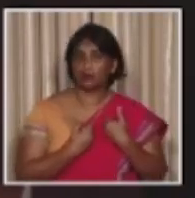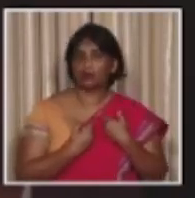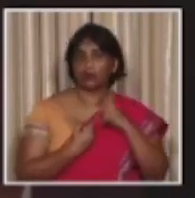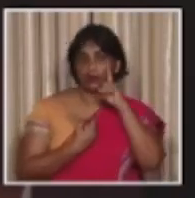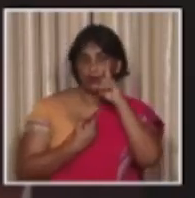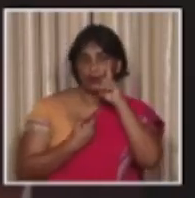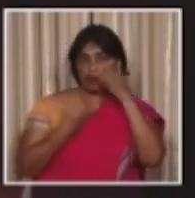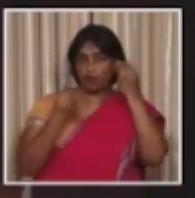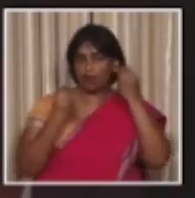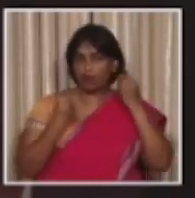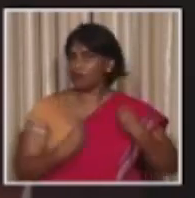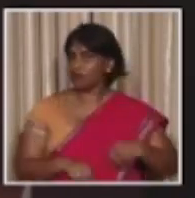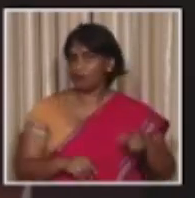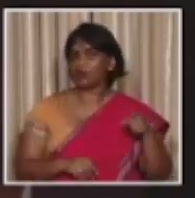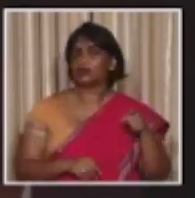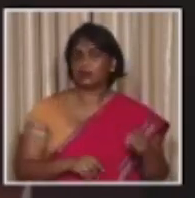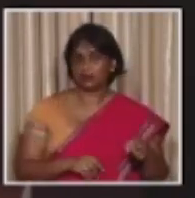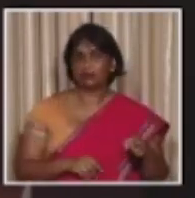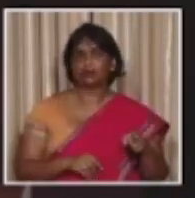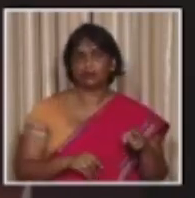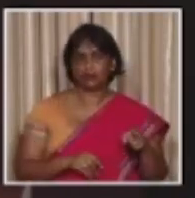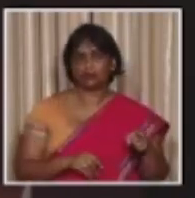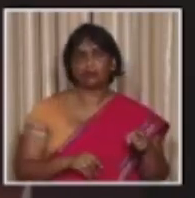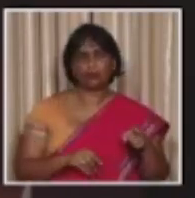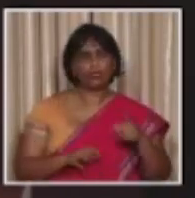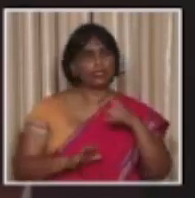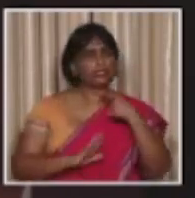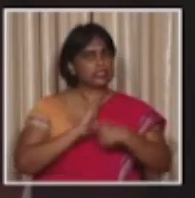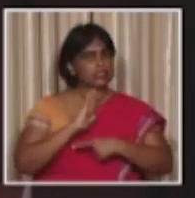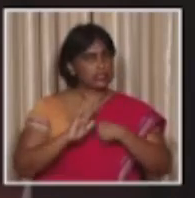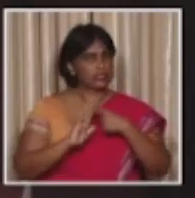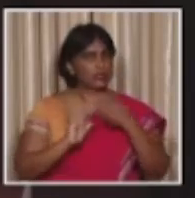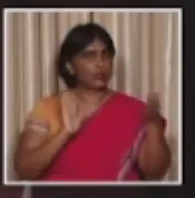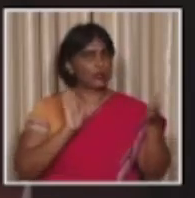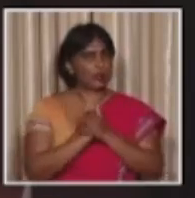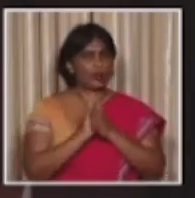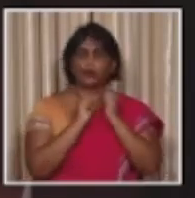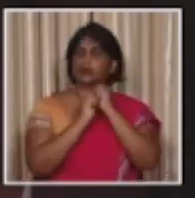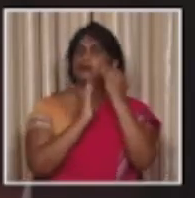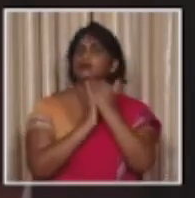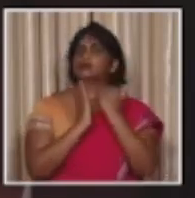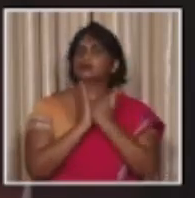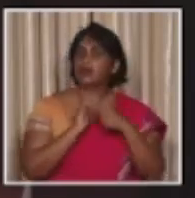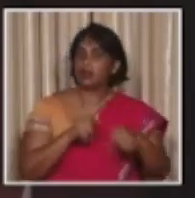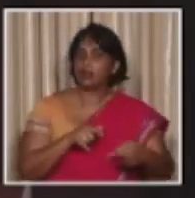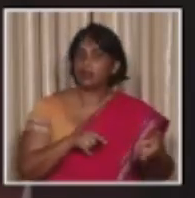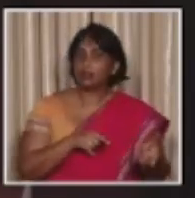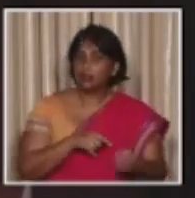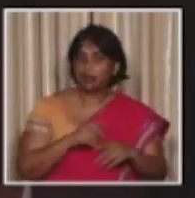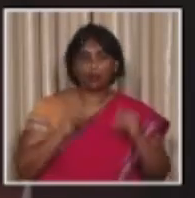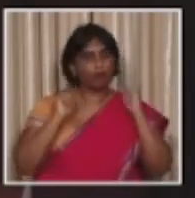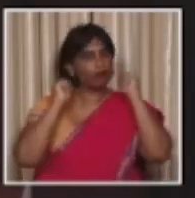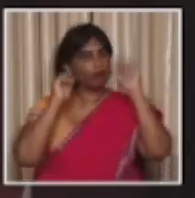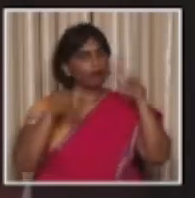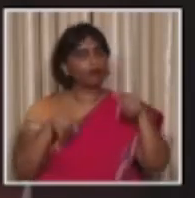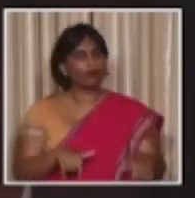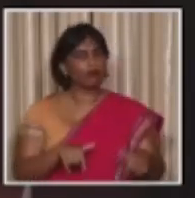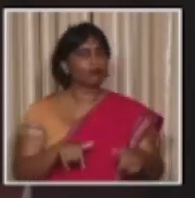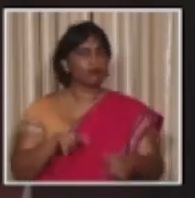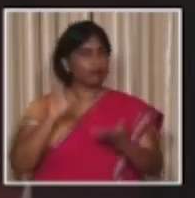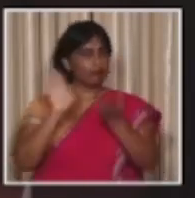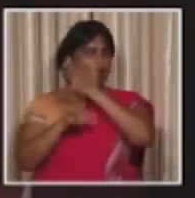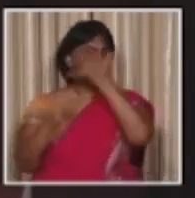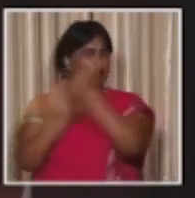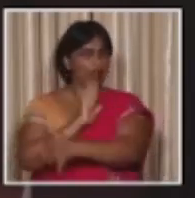එකපාරක් අසාර්ථක වුණු මේ අමුල් ශ්‍රී ලංකා ඒකාබද්ධ වැඩසටහන අද දවසේ සාර්ථක වීම සඳහා පදනම